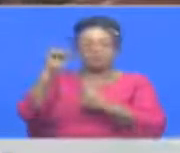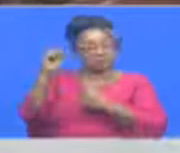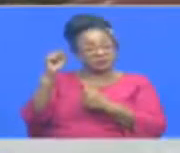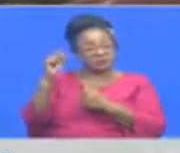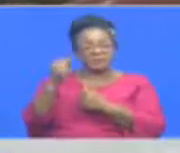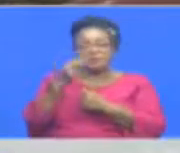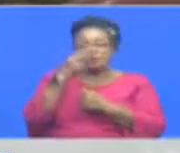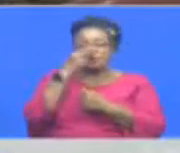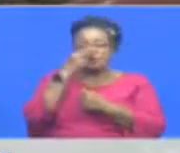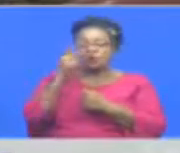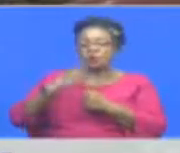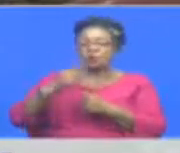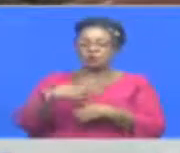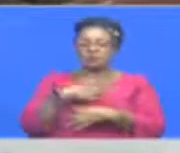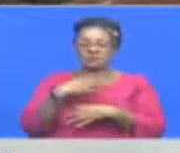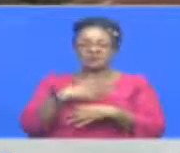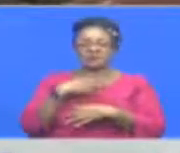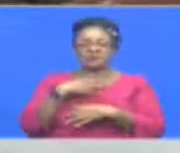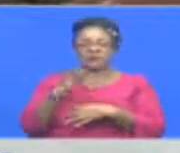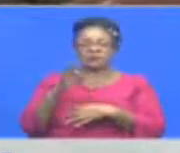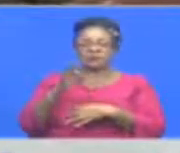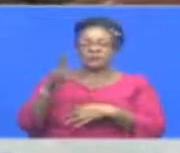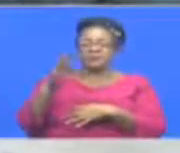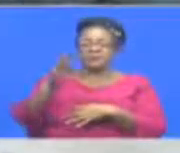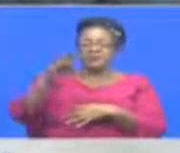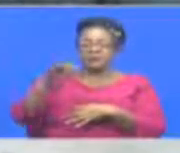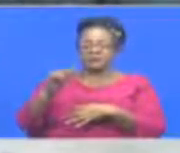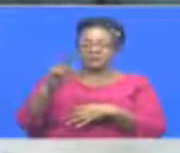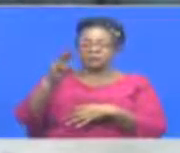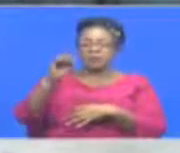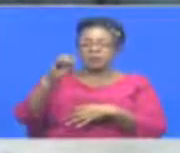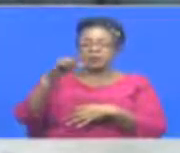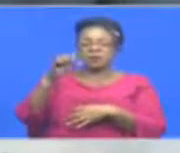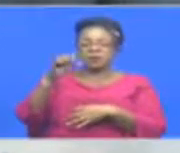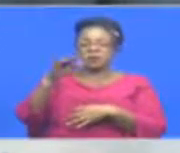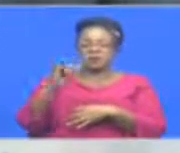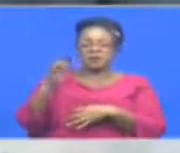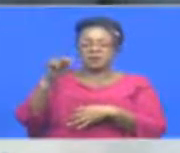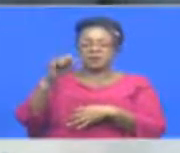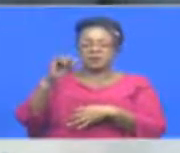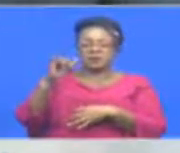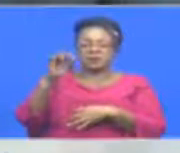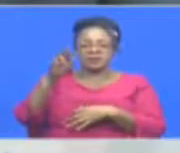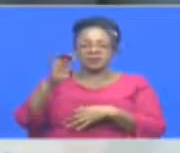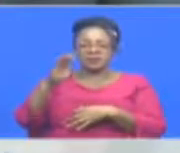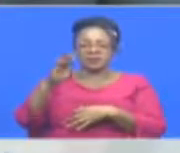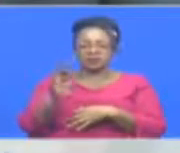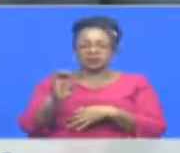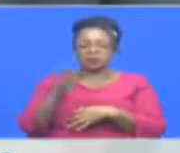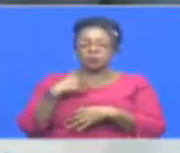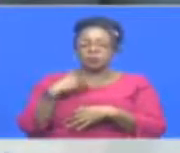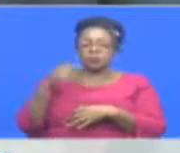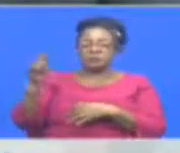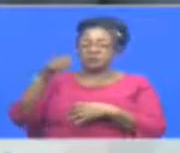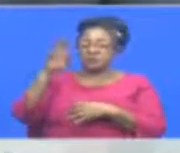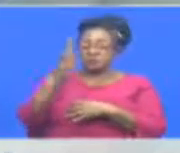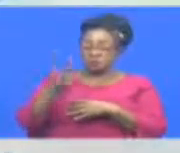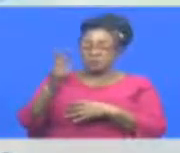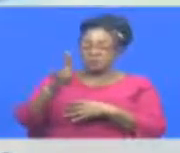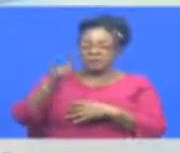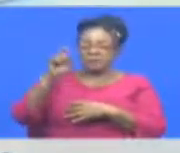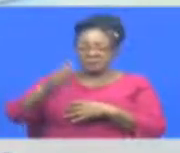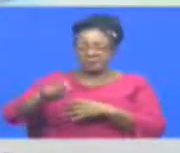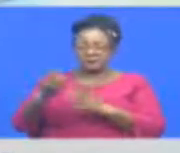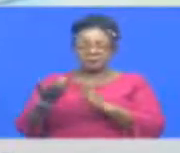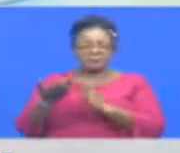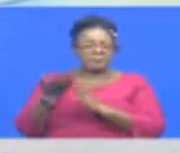alikuwa mgeni wa mwakilishi mwanamke wa Kirinyaga wa Ngoi Ngireshe sasa anamtaka rais Kenyatta kurejesha maji katika mkondo